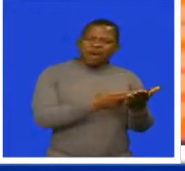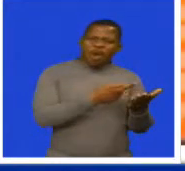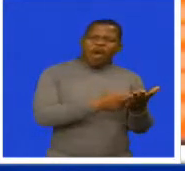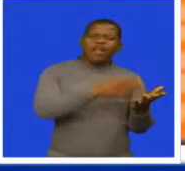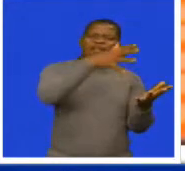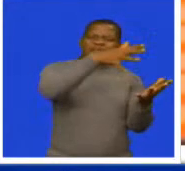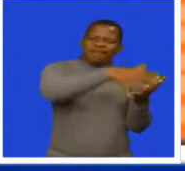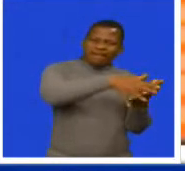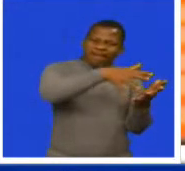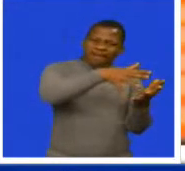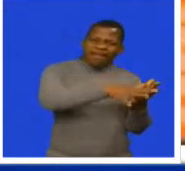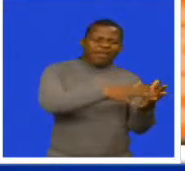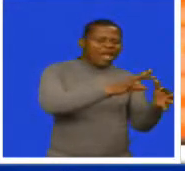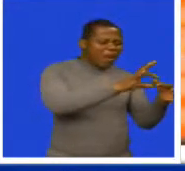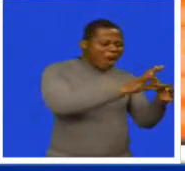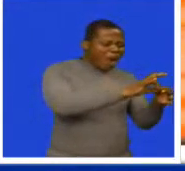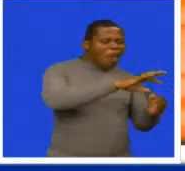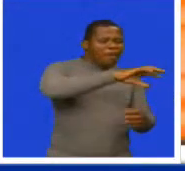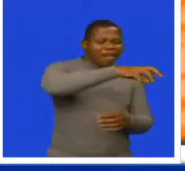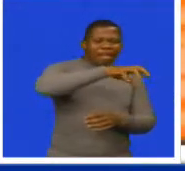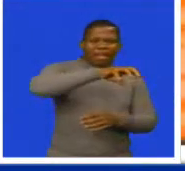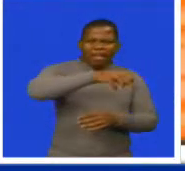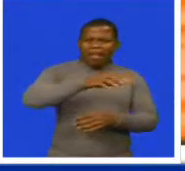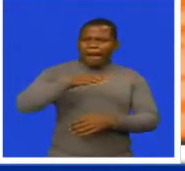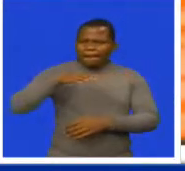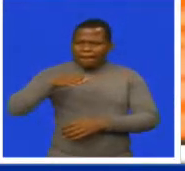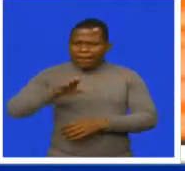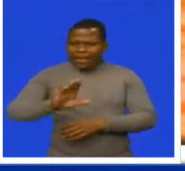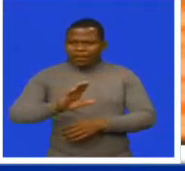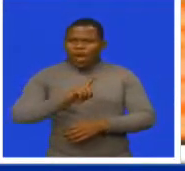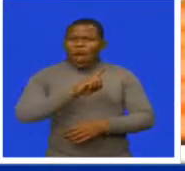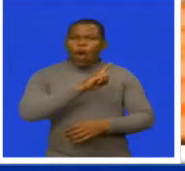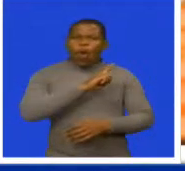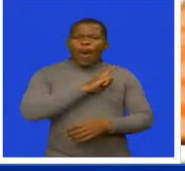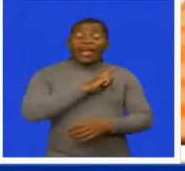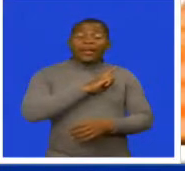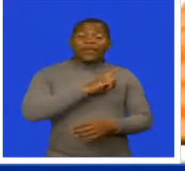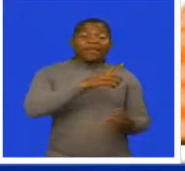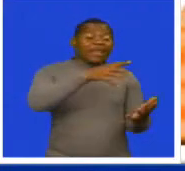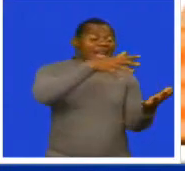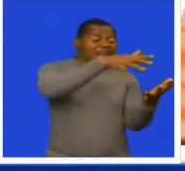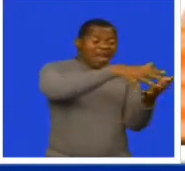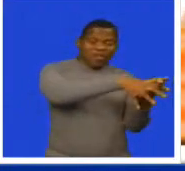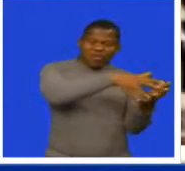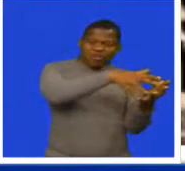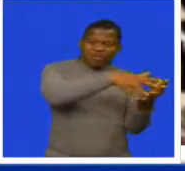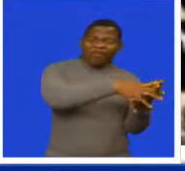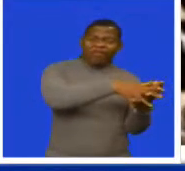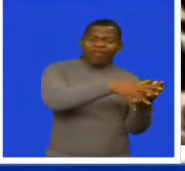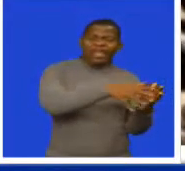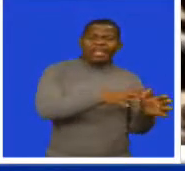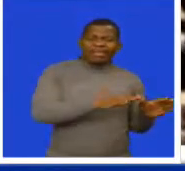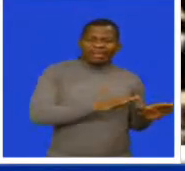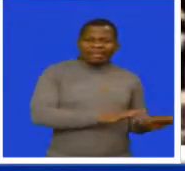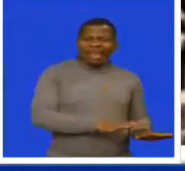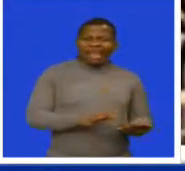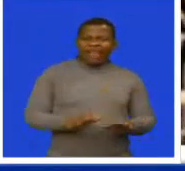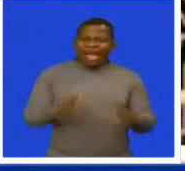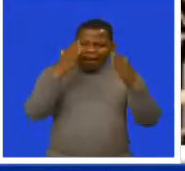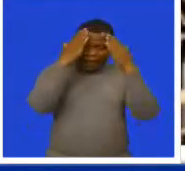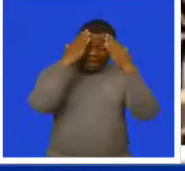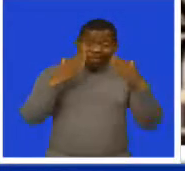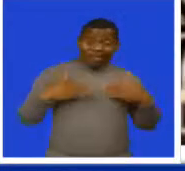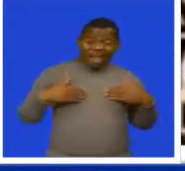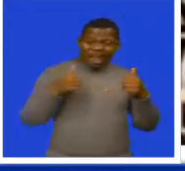njengoba kuhlukubetana akugcini ngekuthikabeta lona lohlukubetekile kuphela kepha kuthikabeta nengcondvo kubamfana kuphatamise